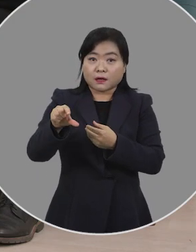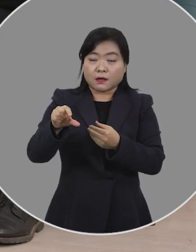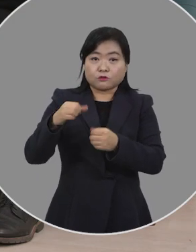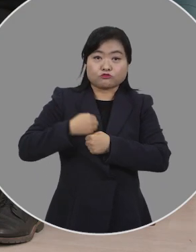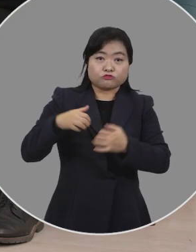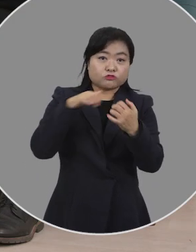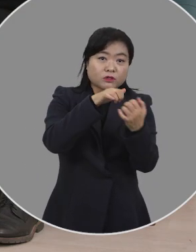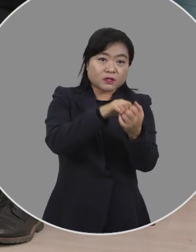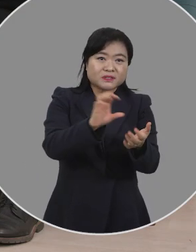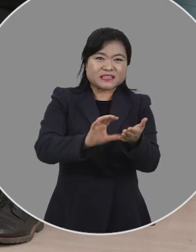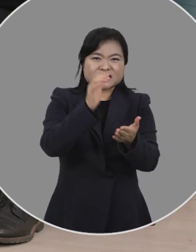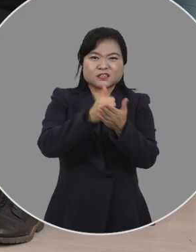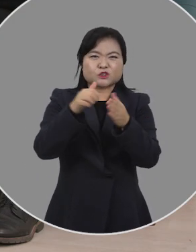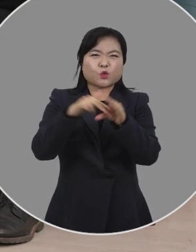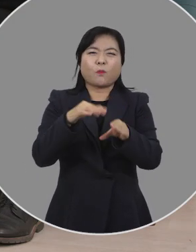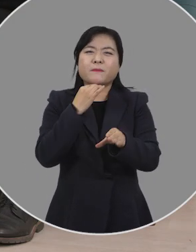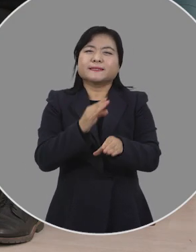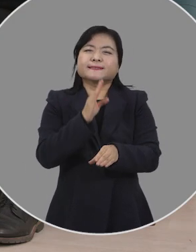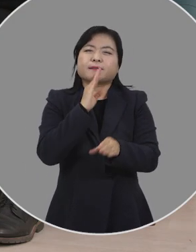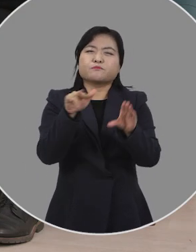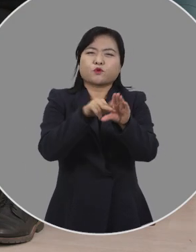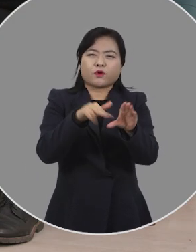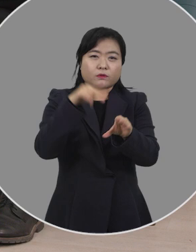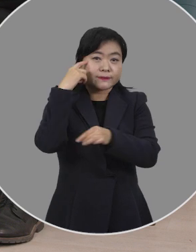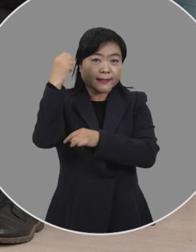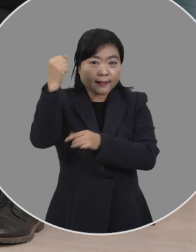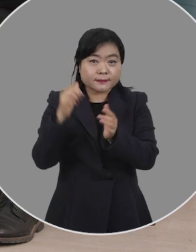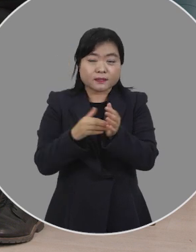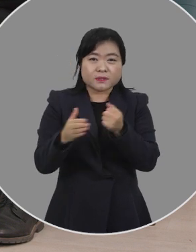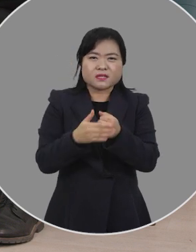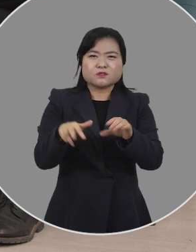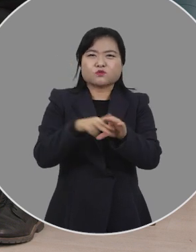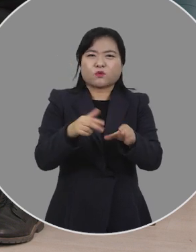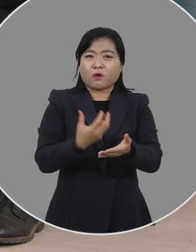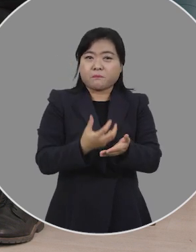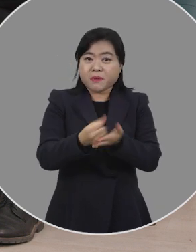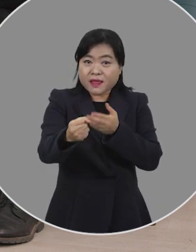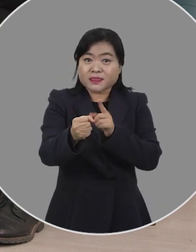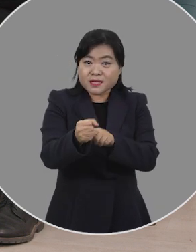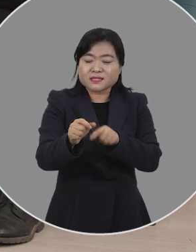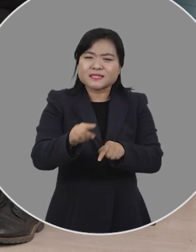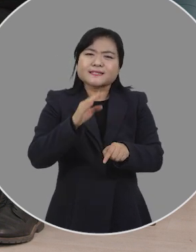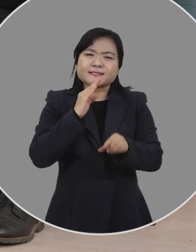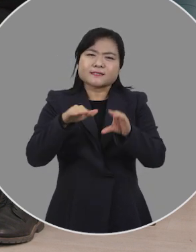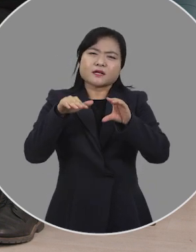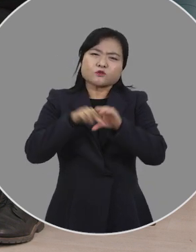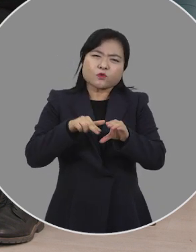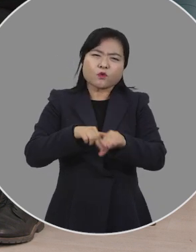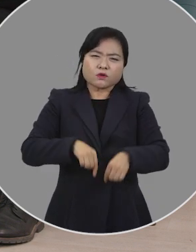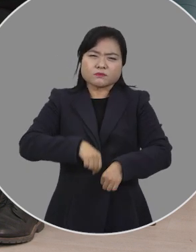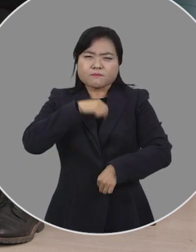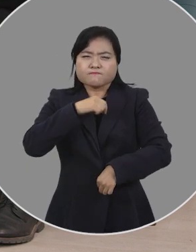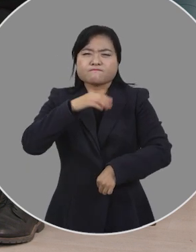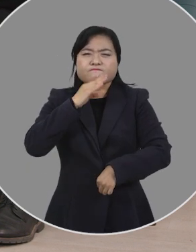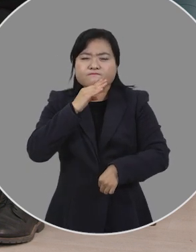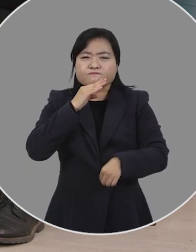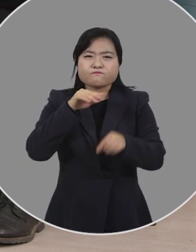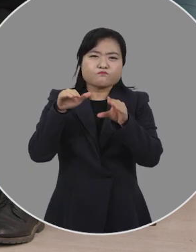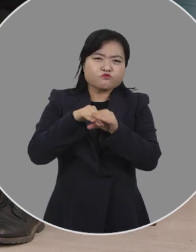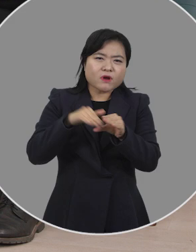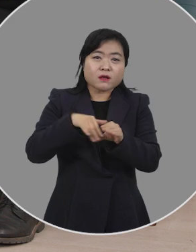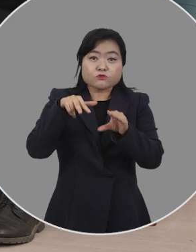보았더라도 그리스도교만이 진정한 종교라고 생각하는데 이 종교를 빼앗는 그러니까 진정한 종교, 진정한 문화라고 하는